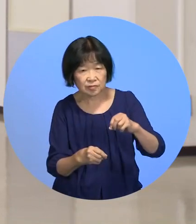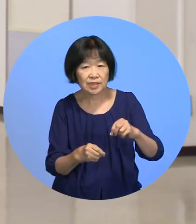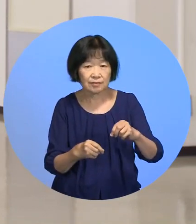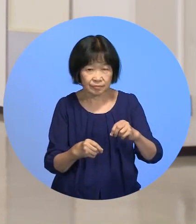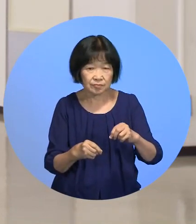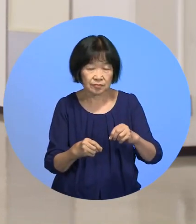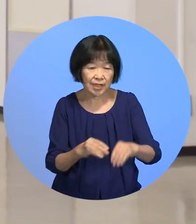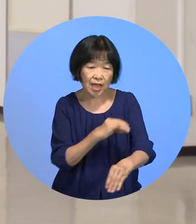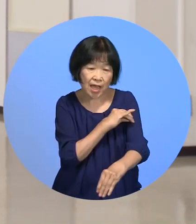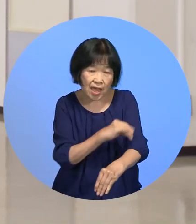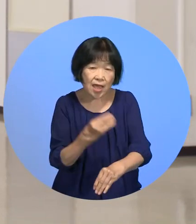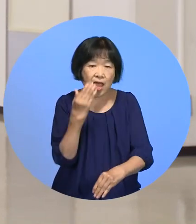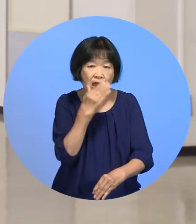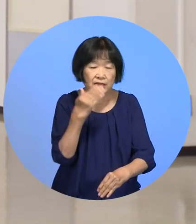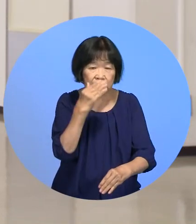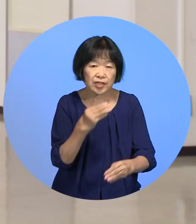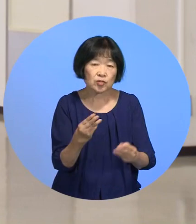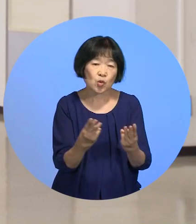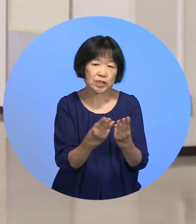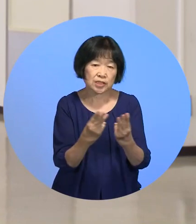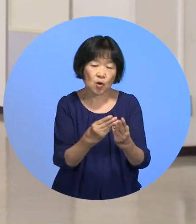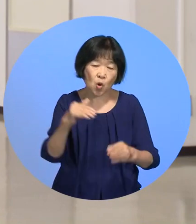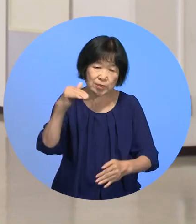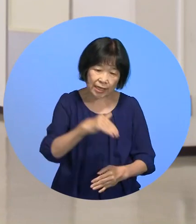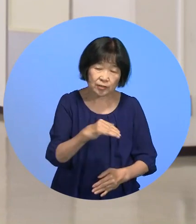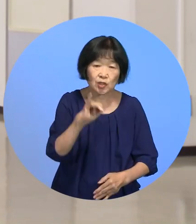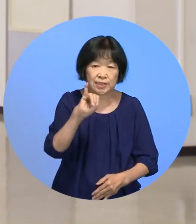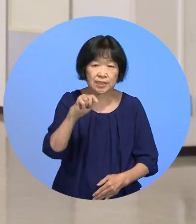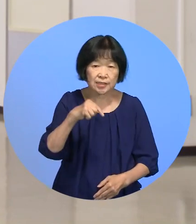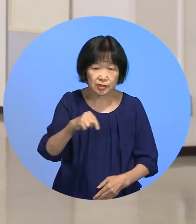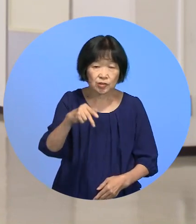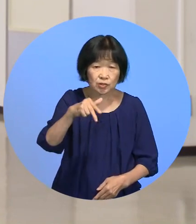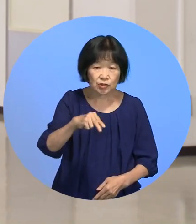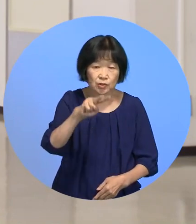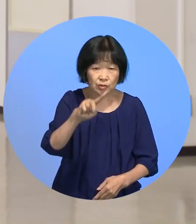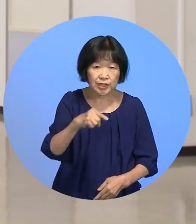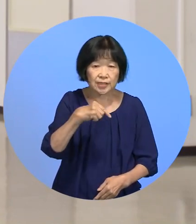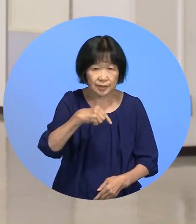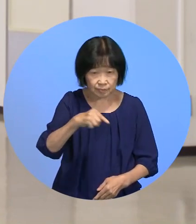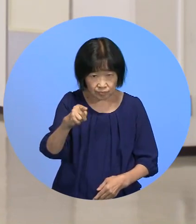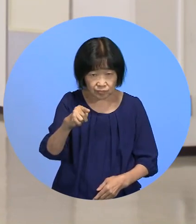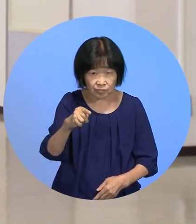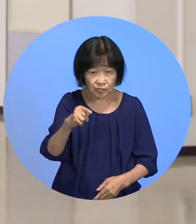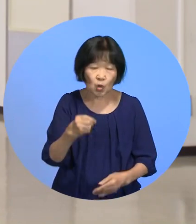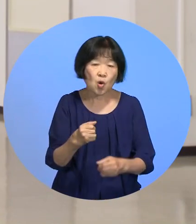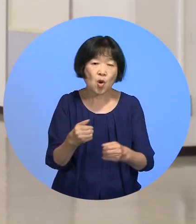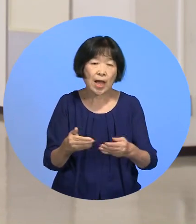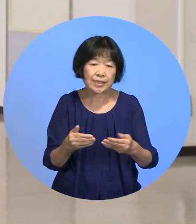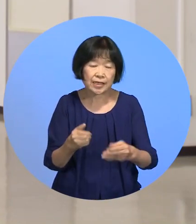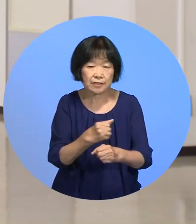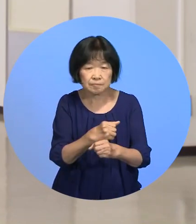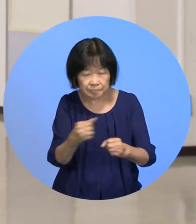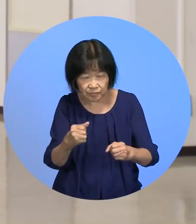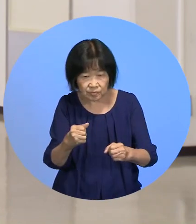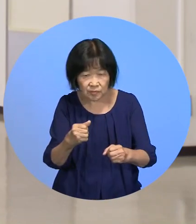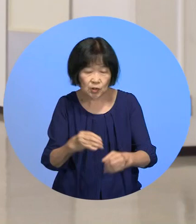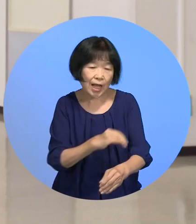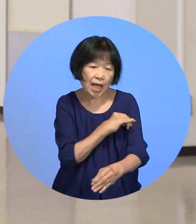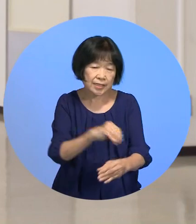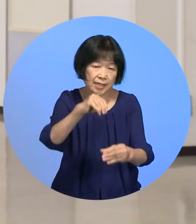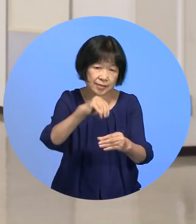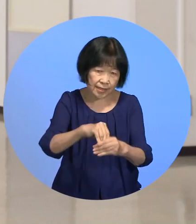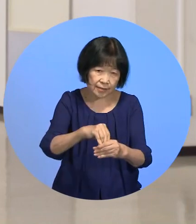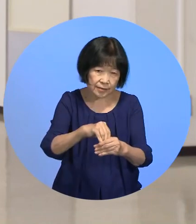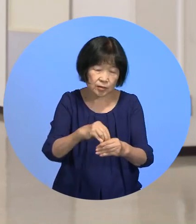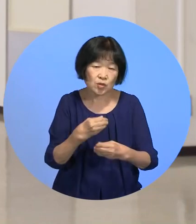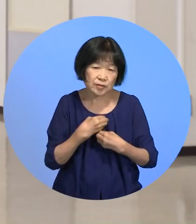れ、血糖値を下げるインスリンの働きを悪くしたり、血栓ができやすくなったりする物質が増えることが分かってきています